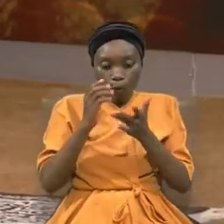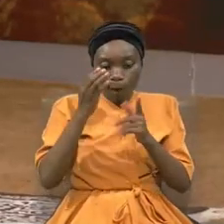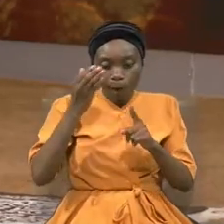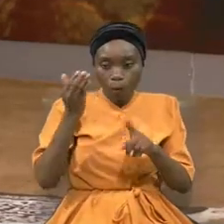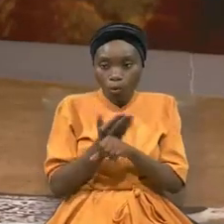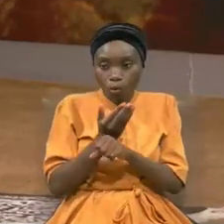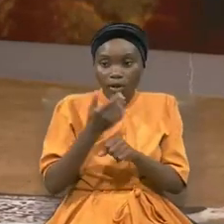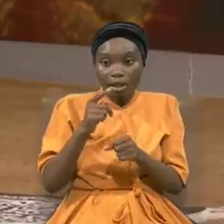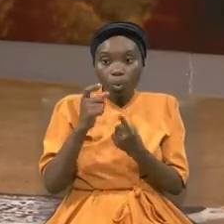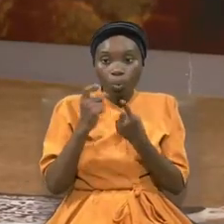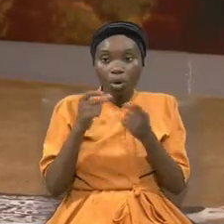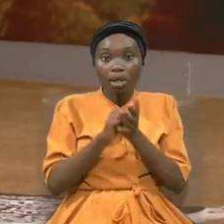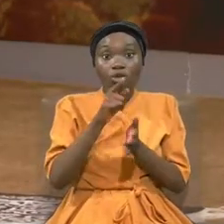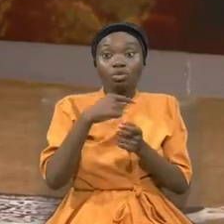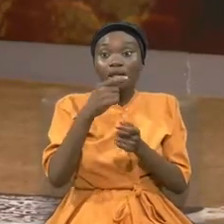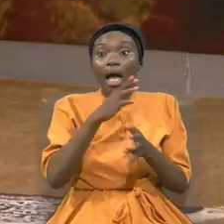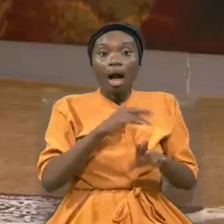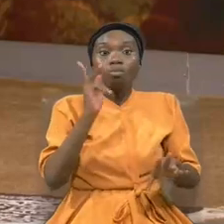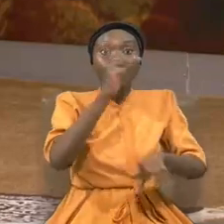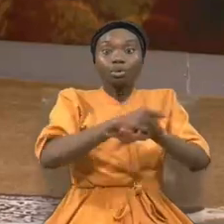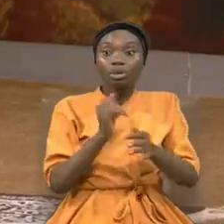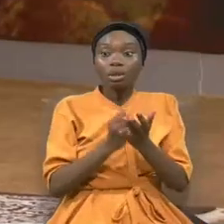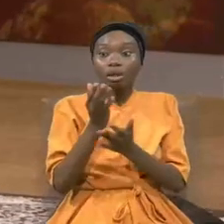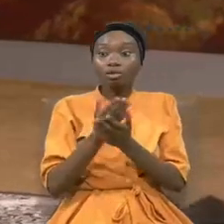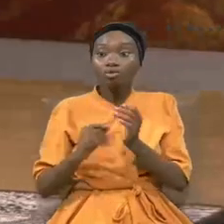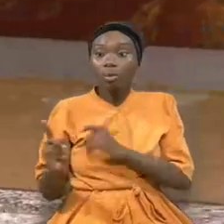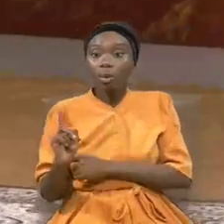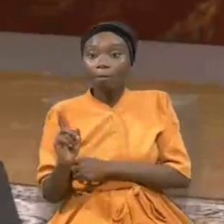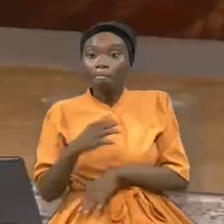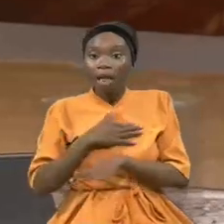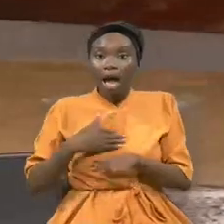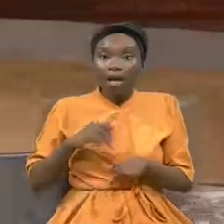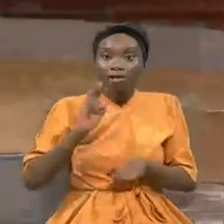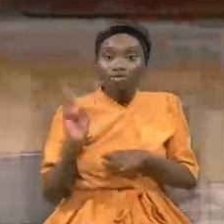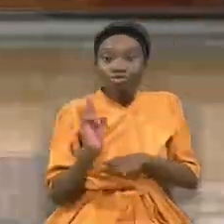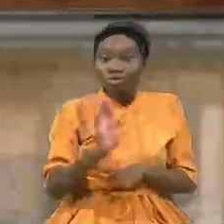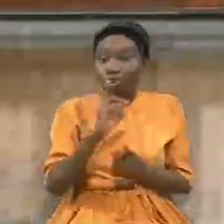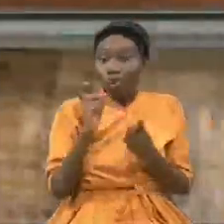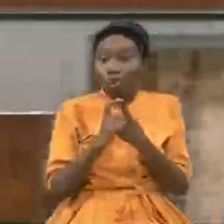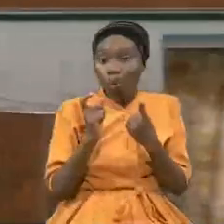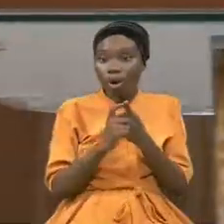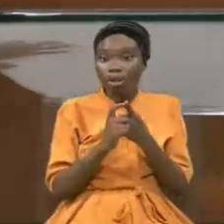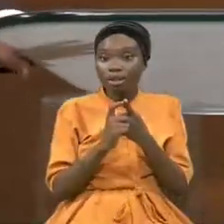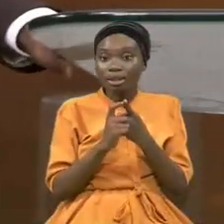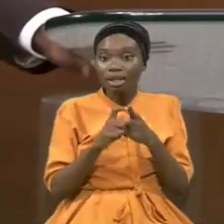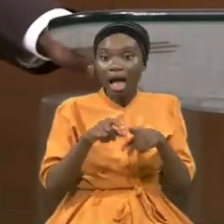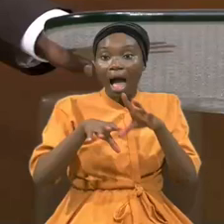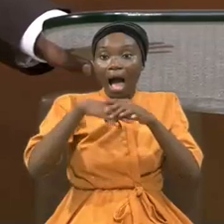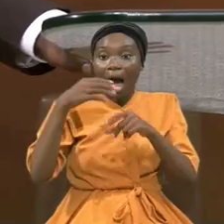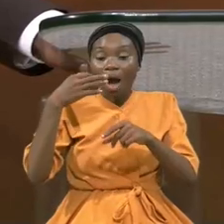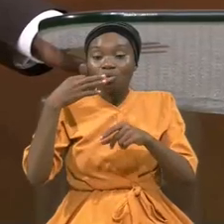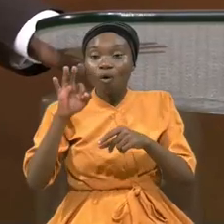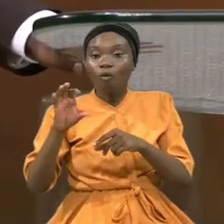parole. Alors, et ils vont poster ça, afficher ça, l'afficher quelque part. Ils vont utiliser votre